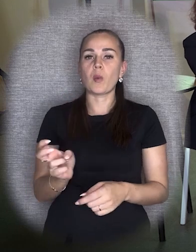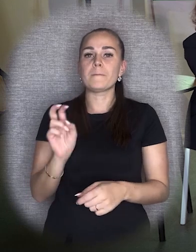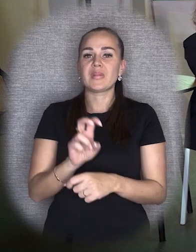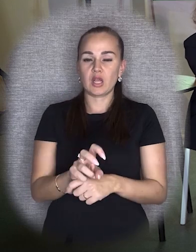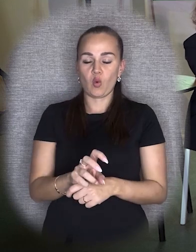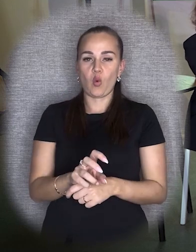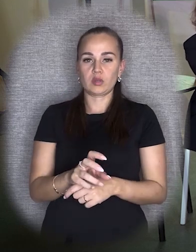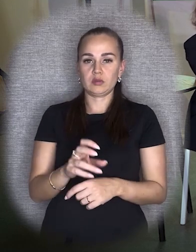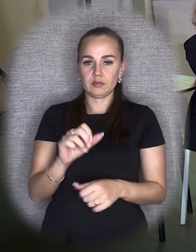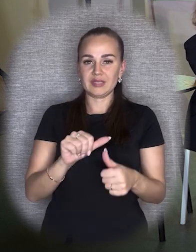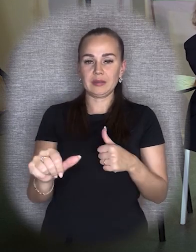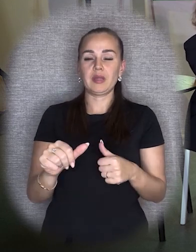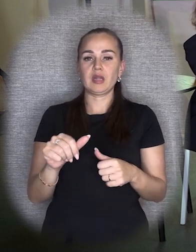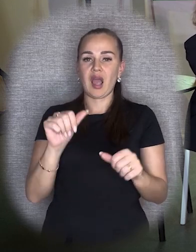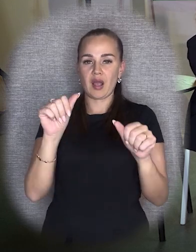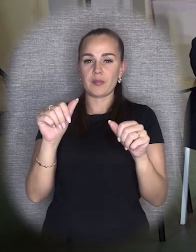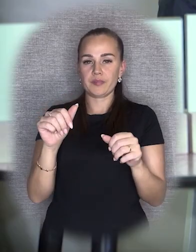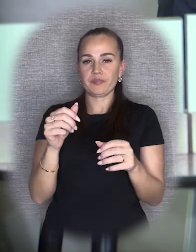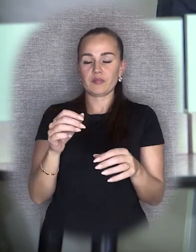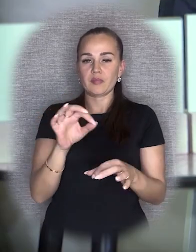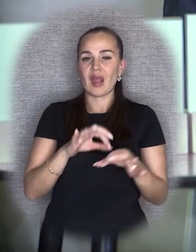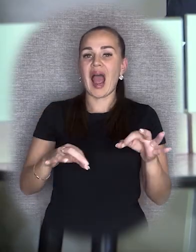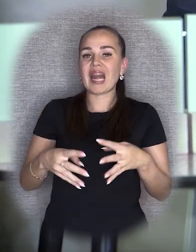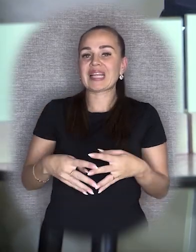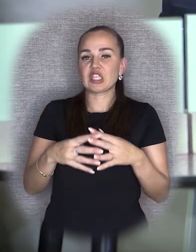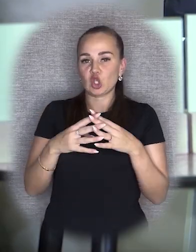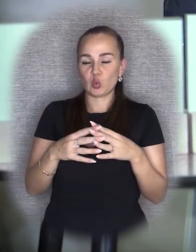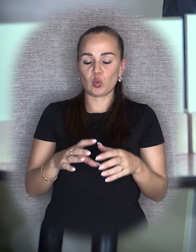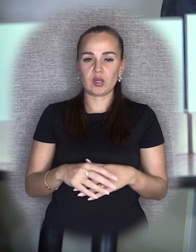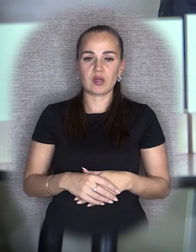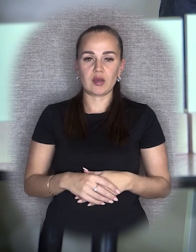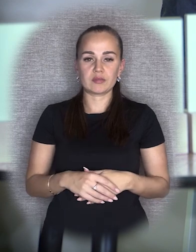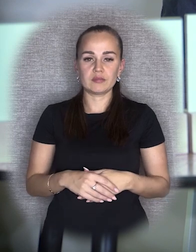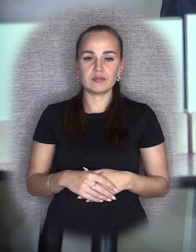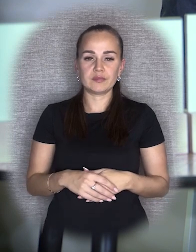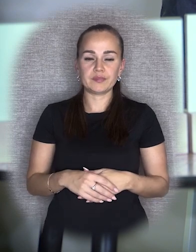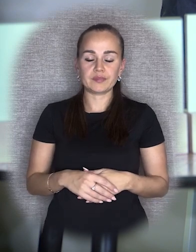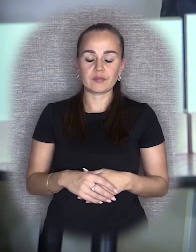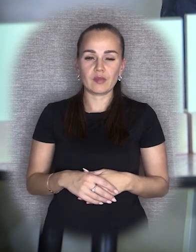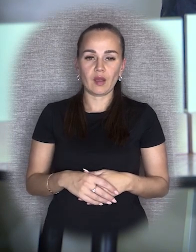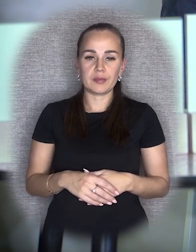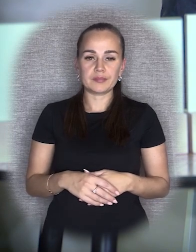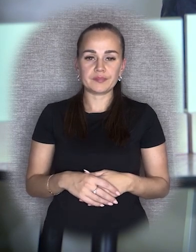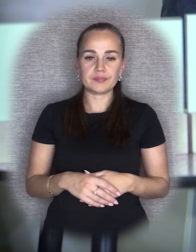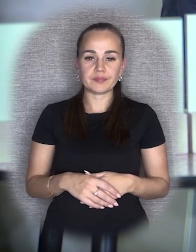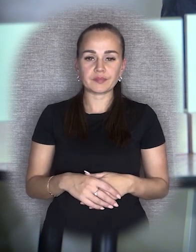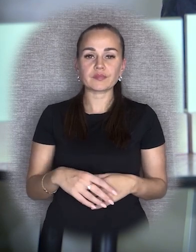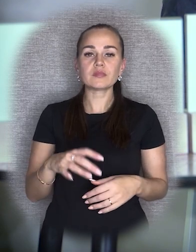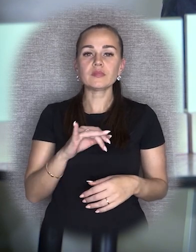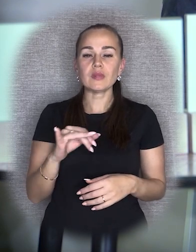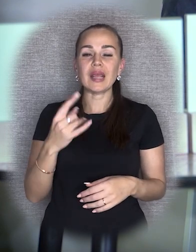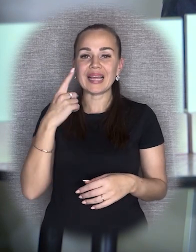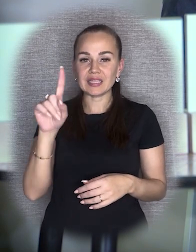формате архитектурной концепции выставки? Ну, архитектурная концепция здесь заключается в том,